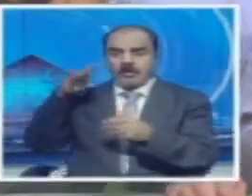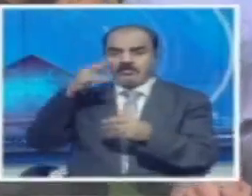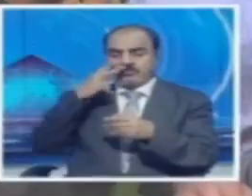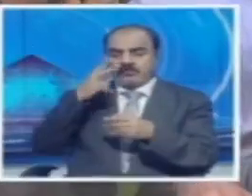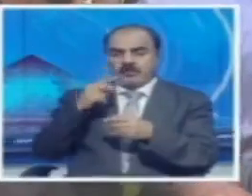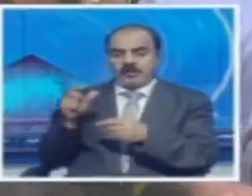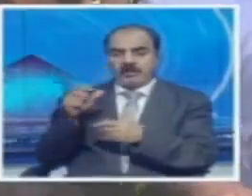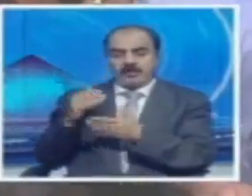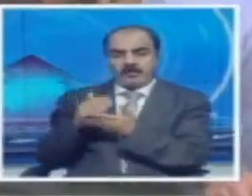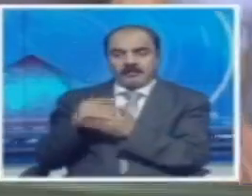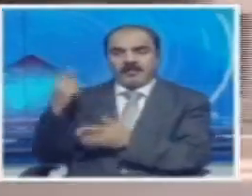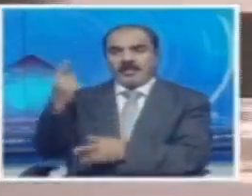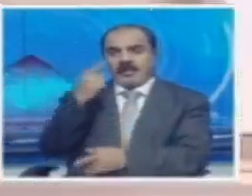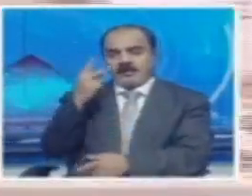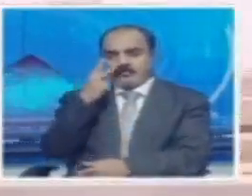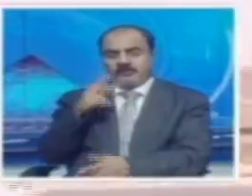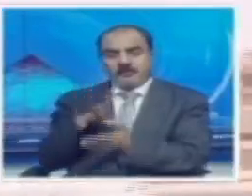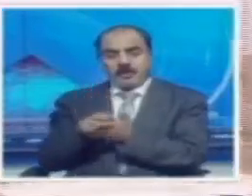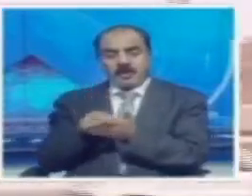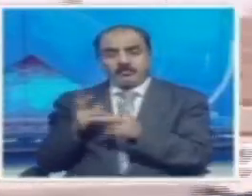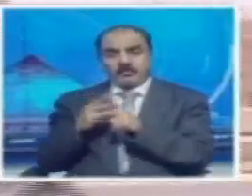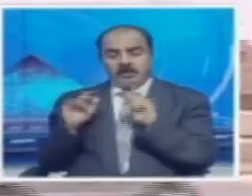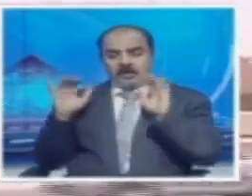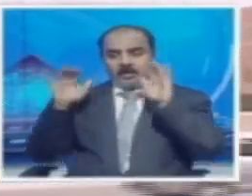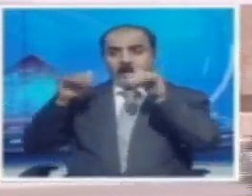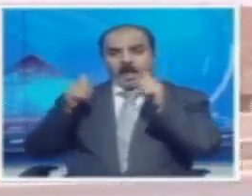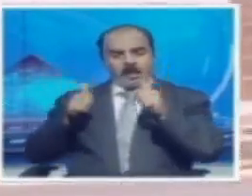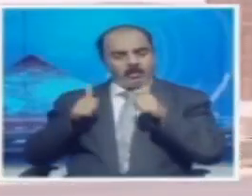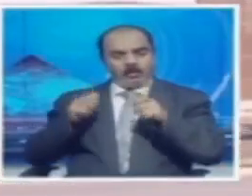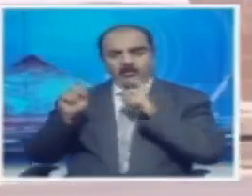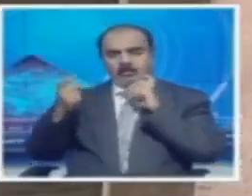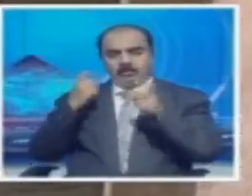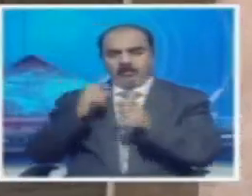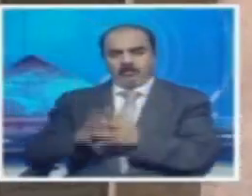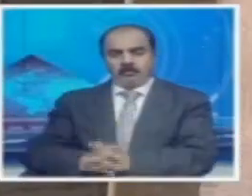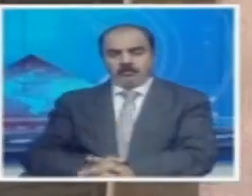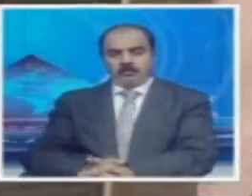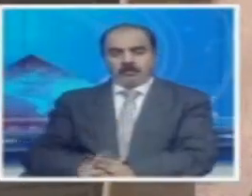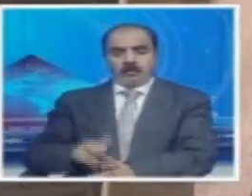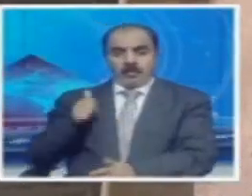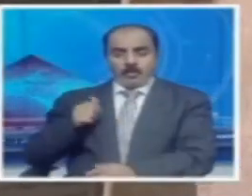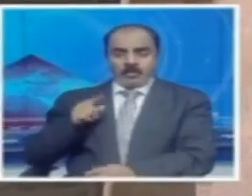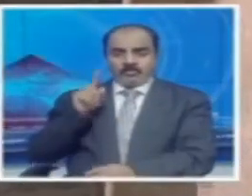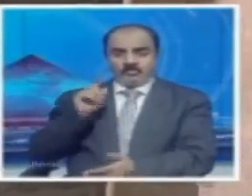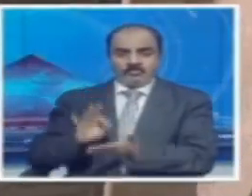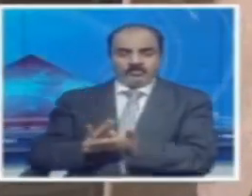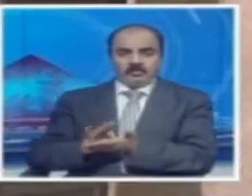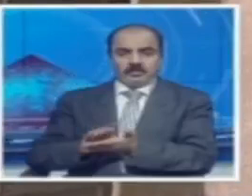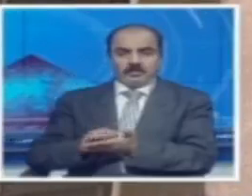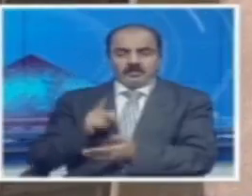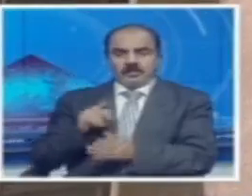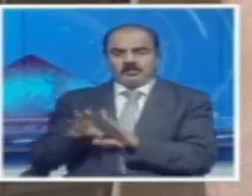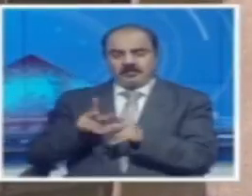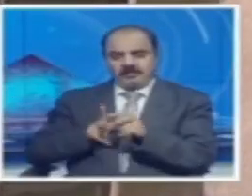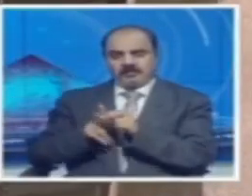النيل والدائري والتي ستخدم ركاب هذه المناطق السكنية. المرحلة الأولى اللي إن شاء الله مزمع